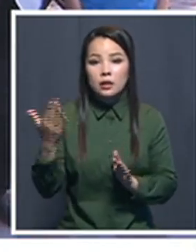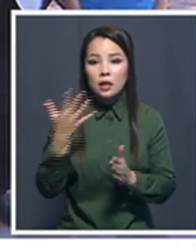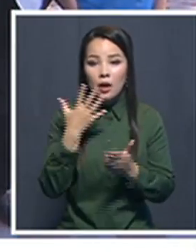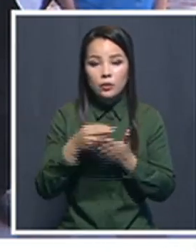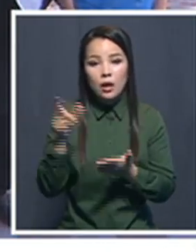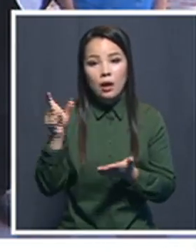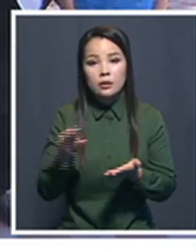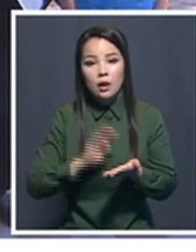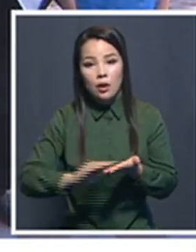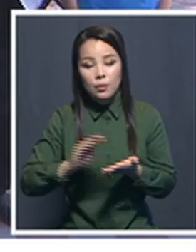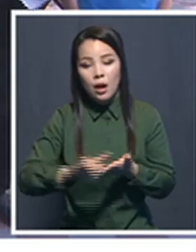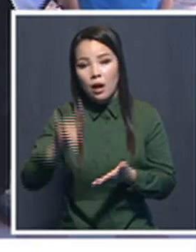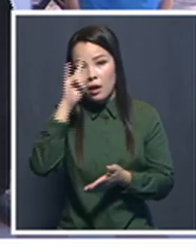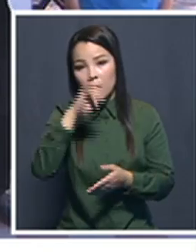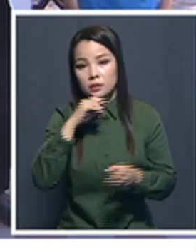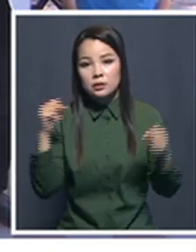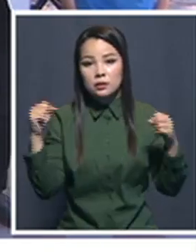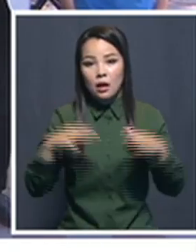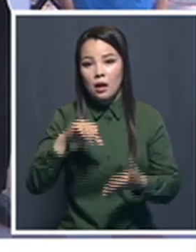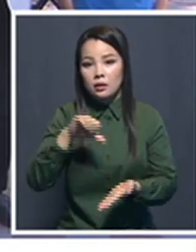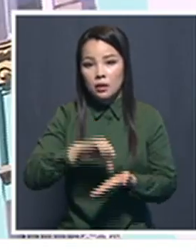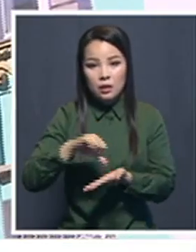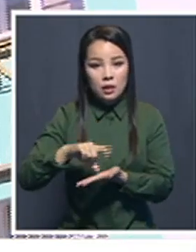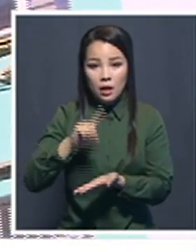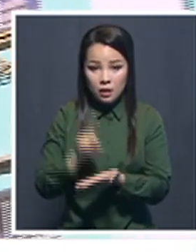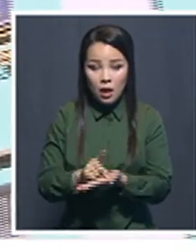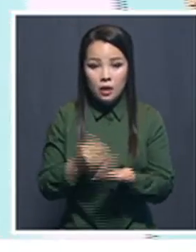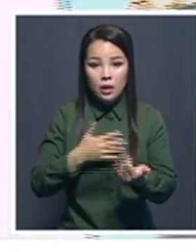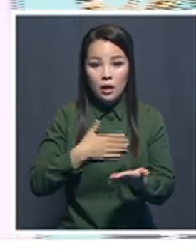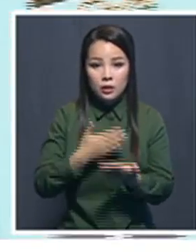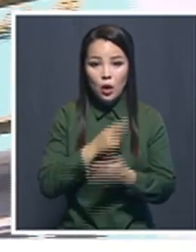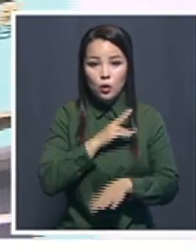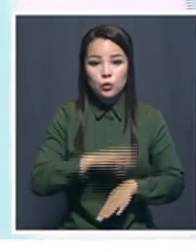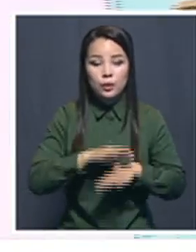қаламгер Қазақстанда бас қосады. Сондықтан игі шараларды абыроймен